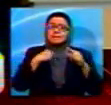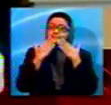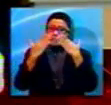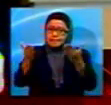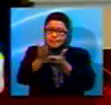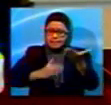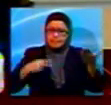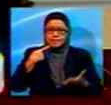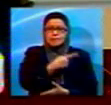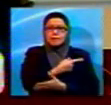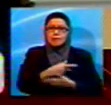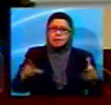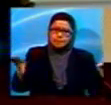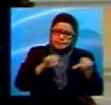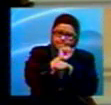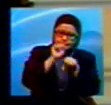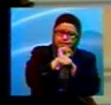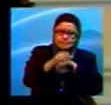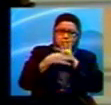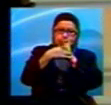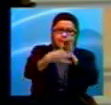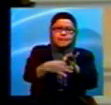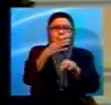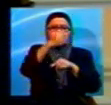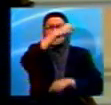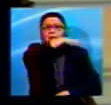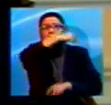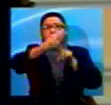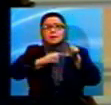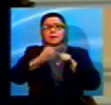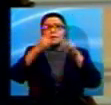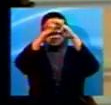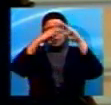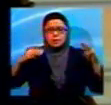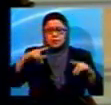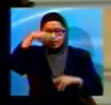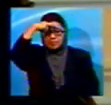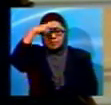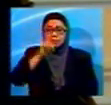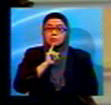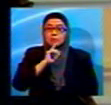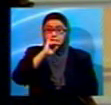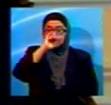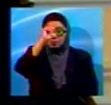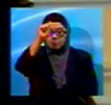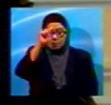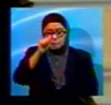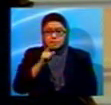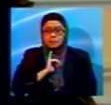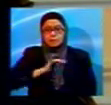menjalankan tugas dan juga pegawai-pegawai kita daripada wismaaptera dan insya-allah saya rasai